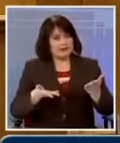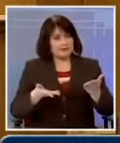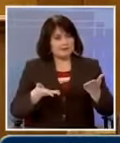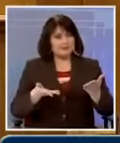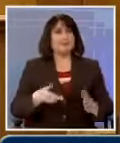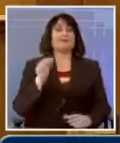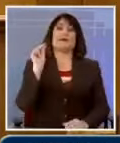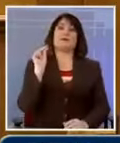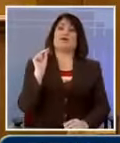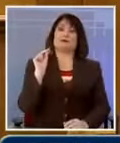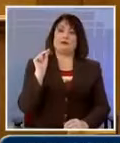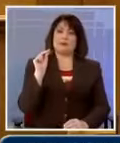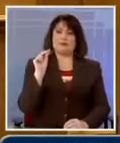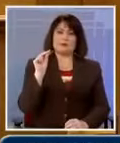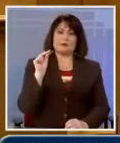Η δέσμευση αυτή